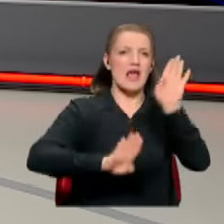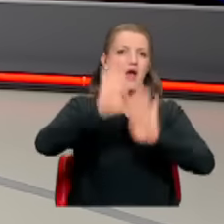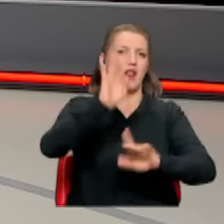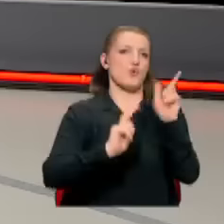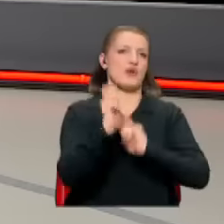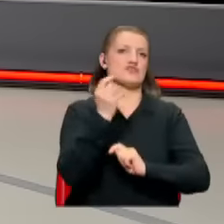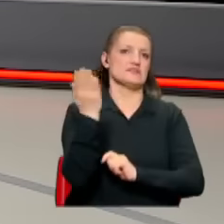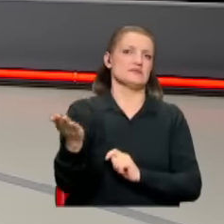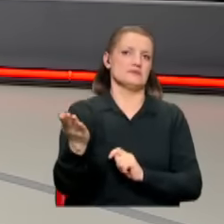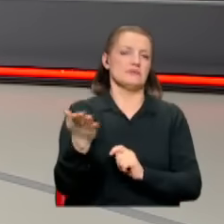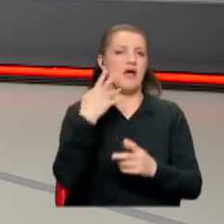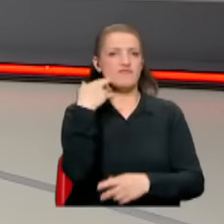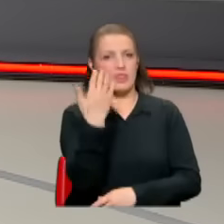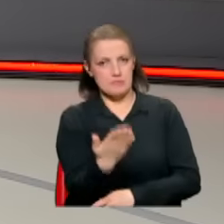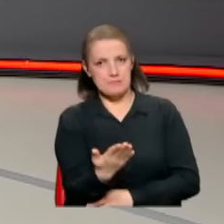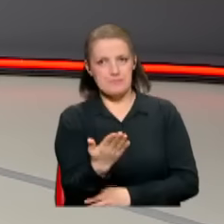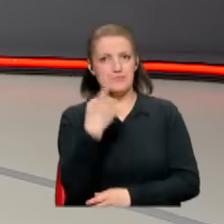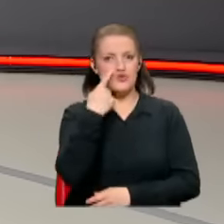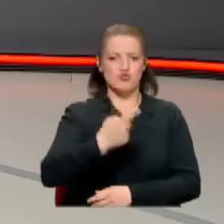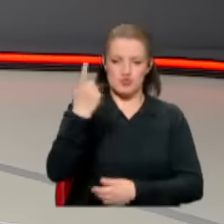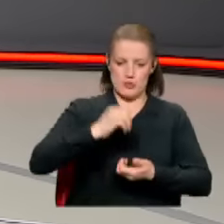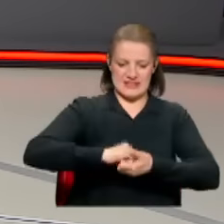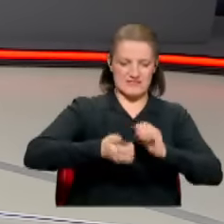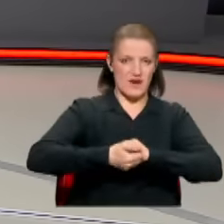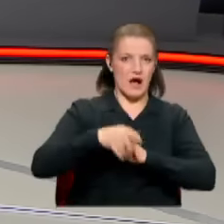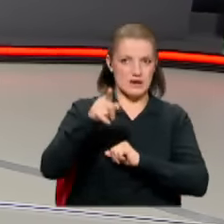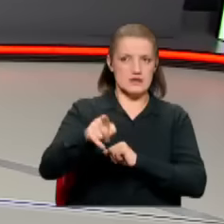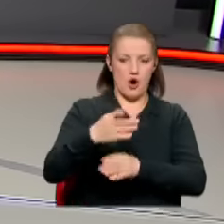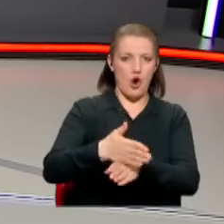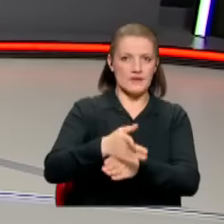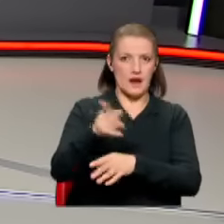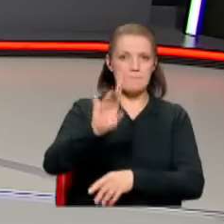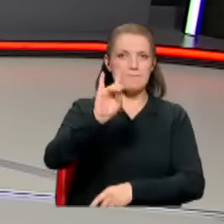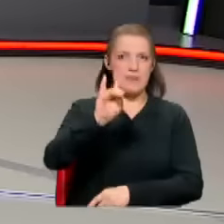ihaleleriyle. Efendim, Cumhur İttifakı'ndan ortak